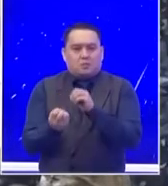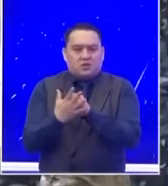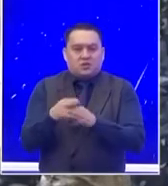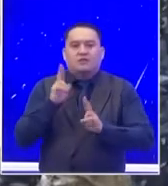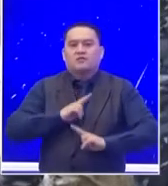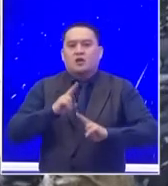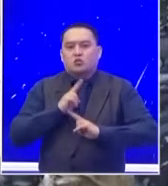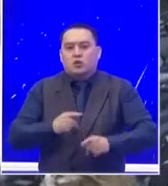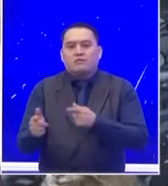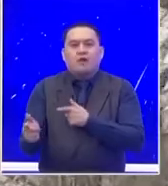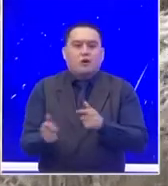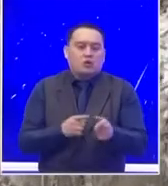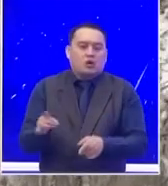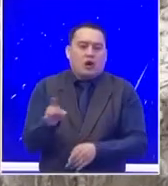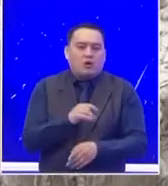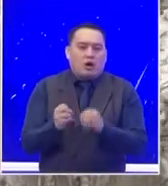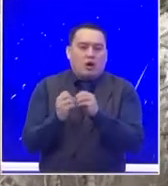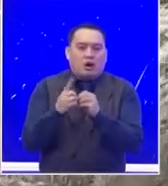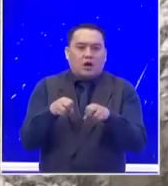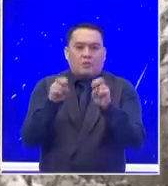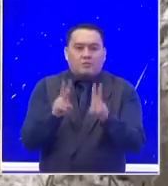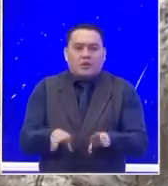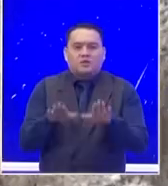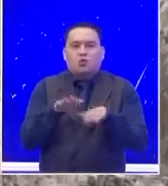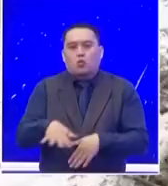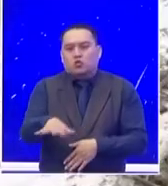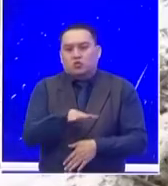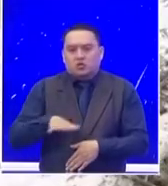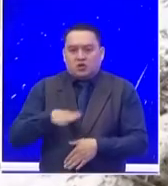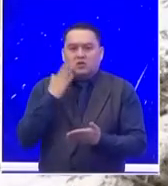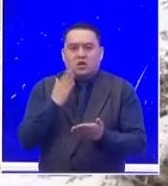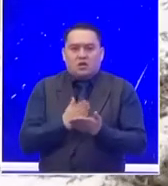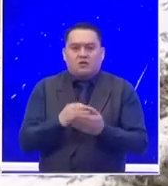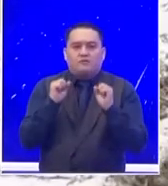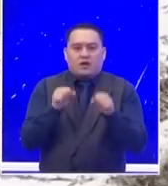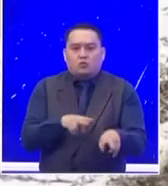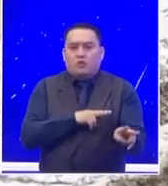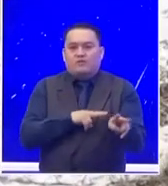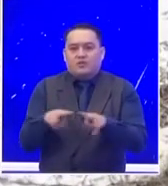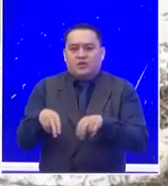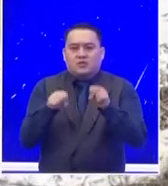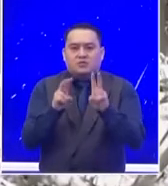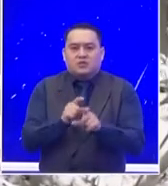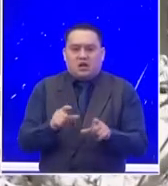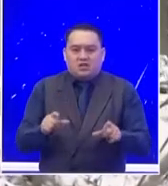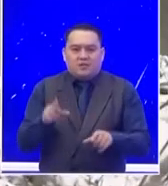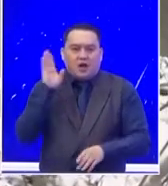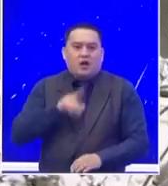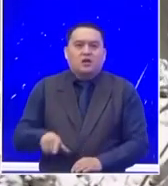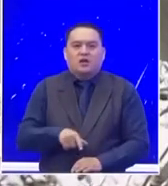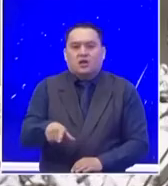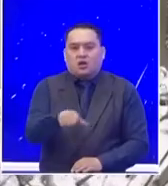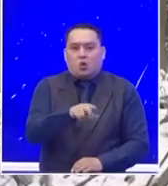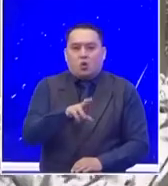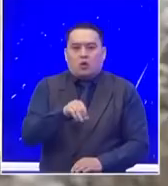350 сотрудников. В районе есть 11 опасных участков, которые находятся под пристальным контролем специалистов. Один из них –